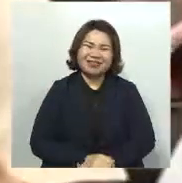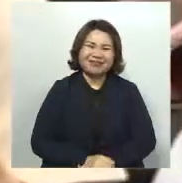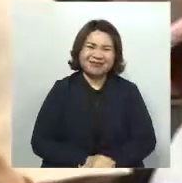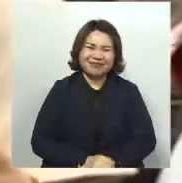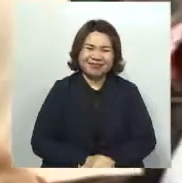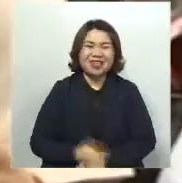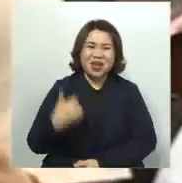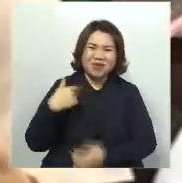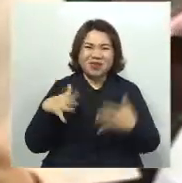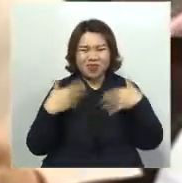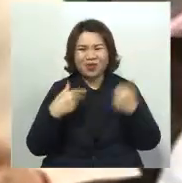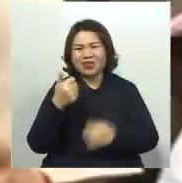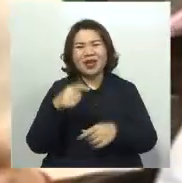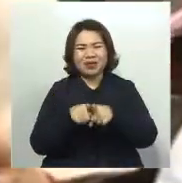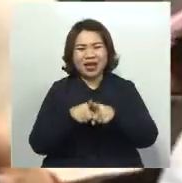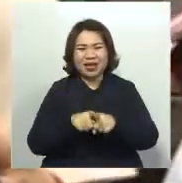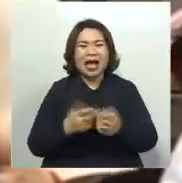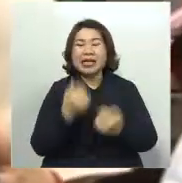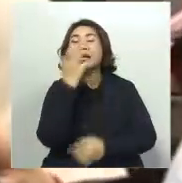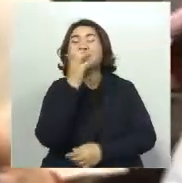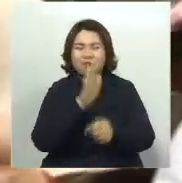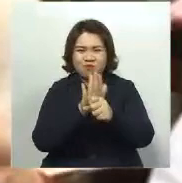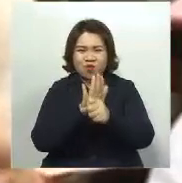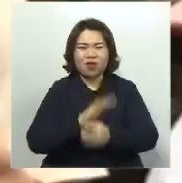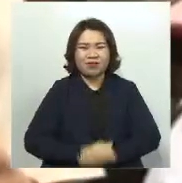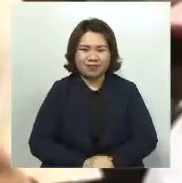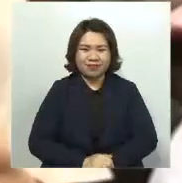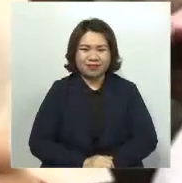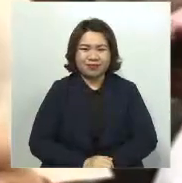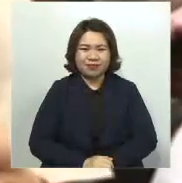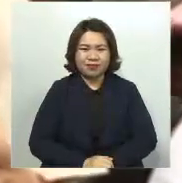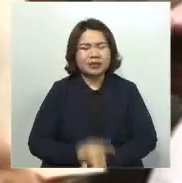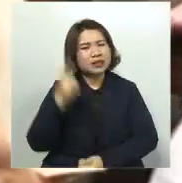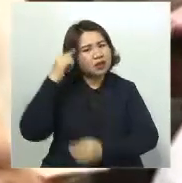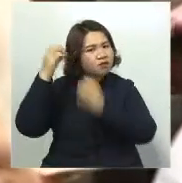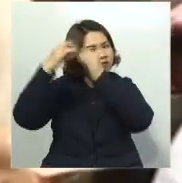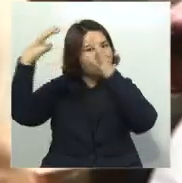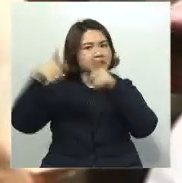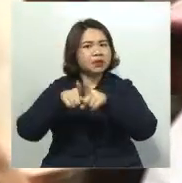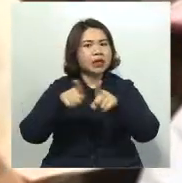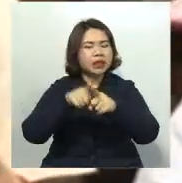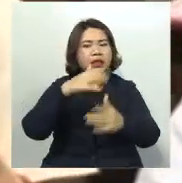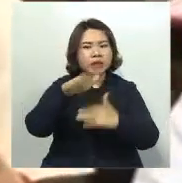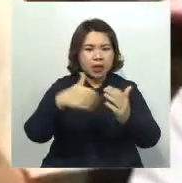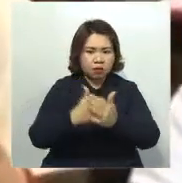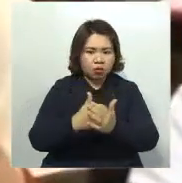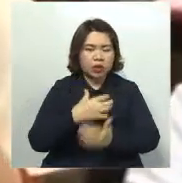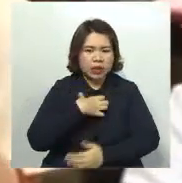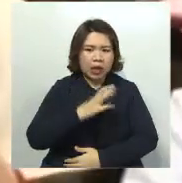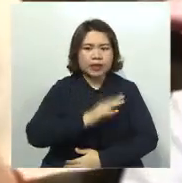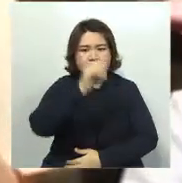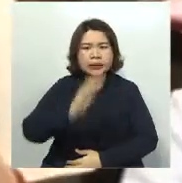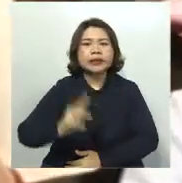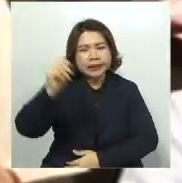จะได้แบบว่ามีสีสันบ้างนะครับผมวันนี้ผมก็พูดคำไม่เฉยไม่มีอะไรก็คงฝันเหมือนกันทุกคนนะครับก็อยากได้ให้อะไรที่มันแบบดีขึ้นน